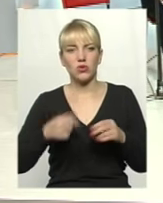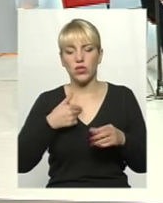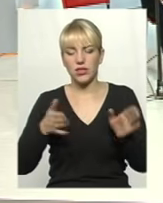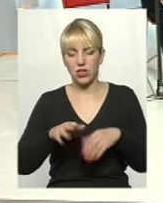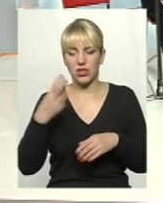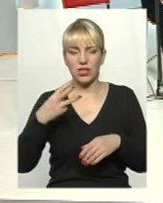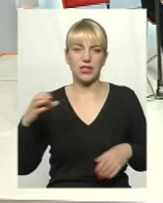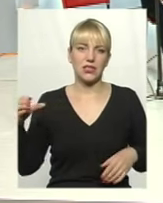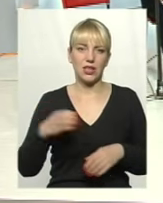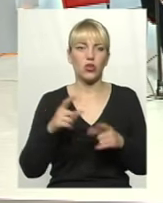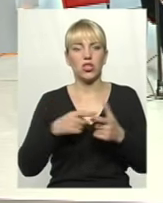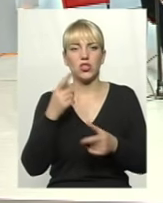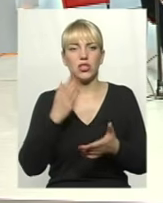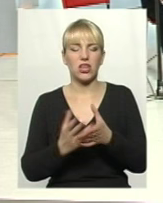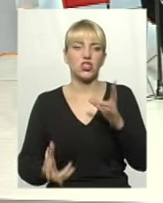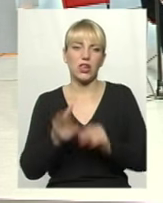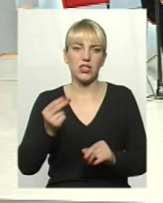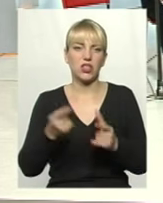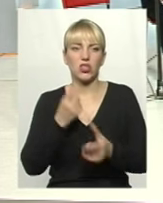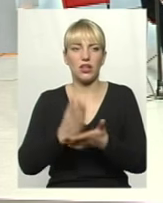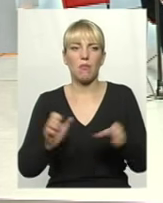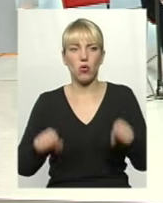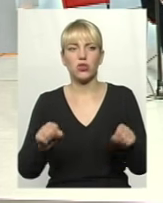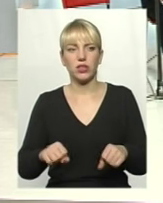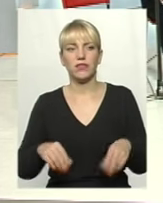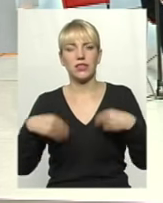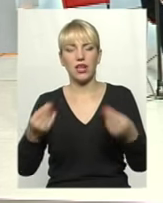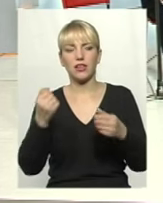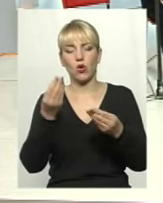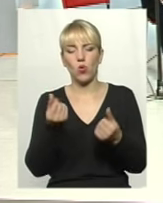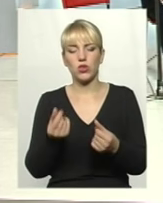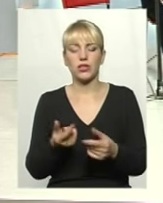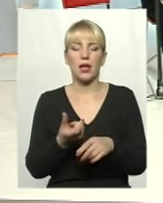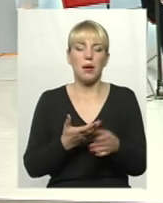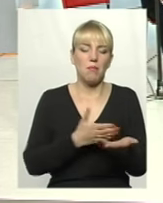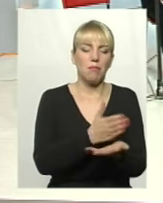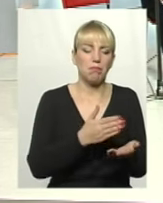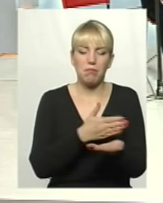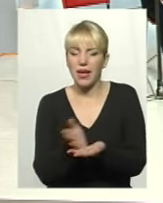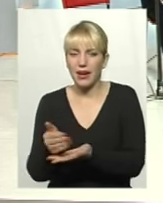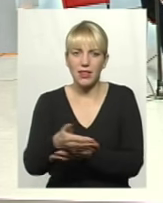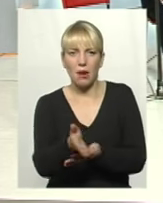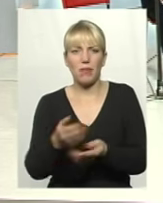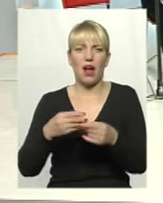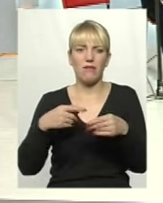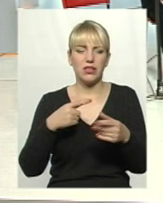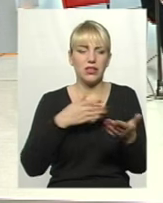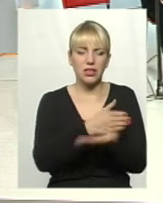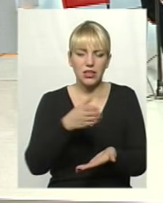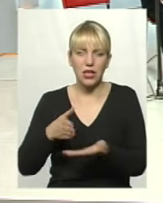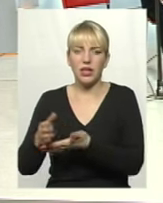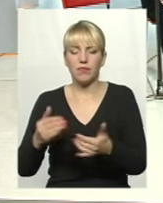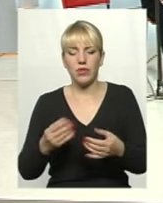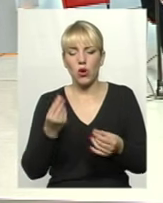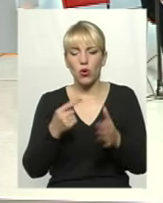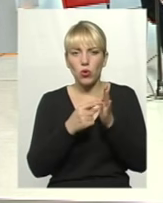буквально 30 секунд. Чи є шанс, чи є можливість дати кошти, перенаправити, перерозподілити ці кошти для тих